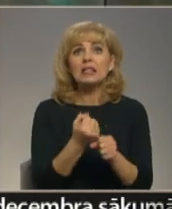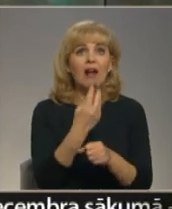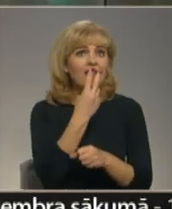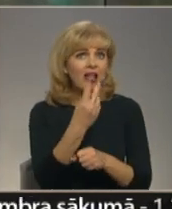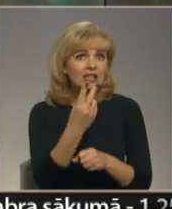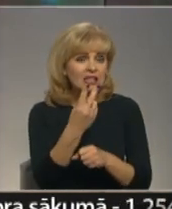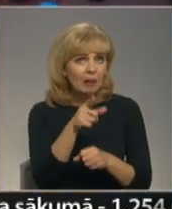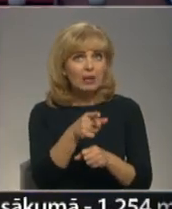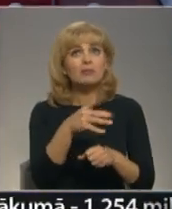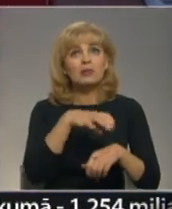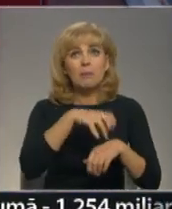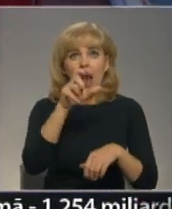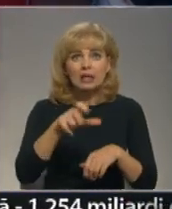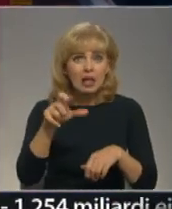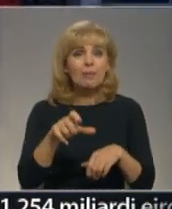Aikinca.